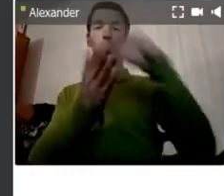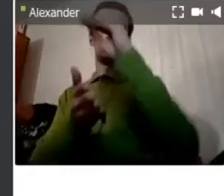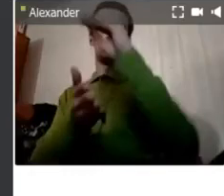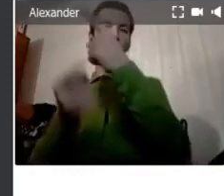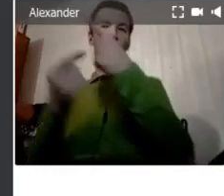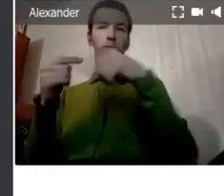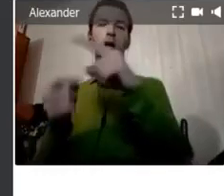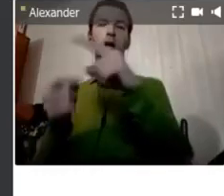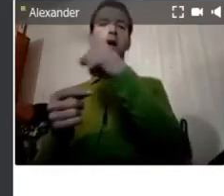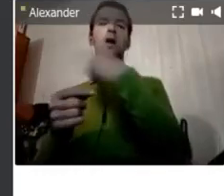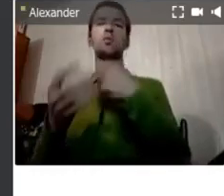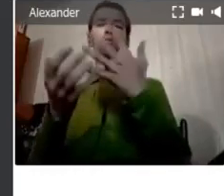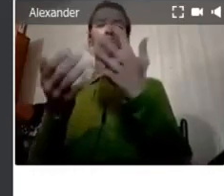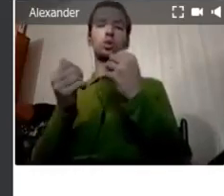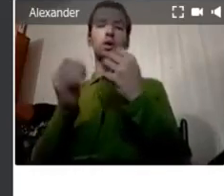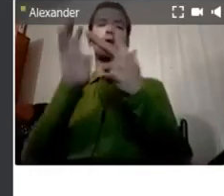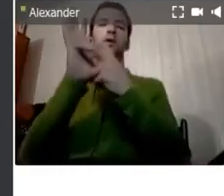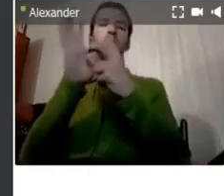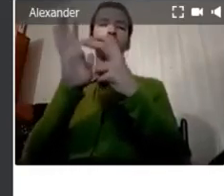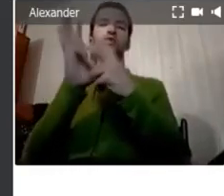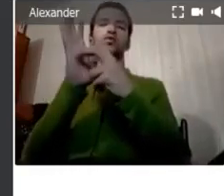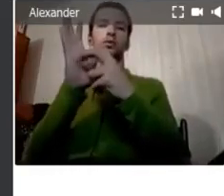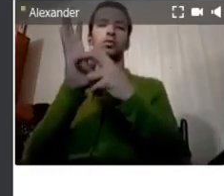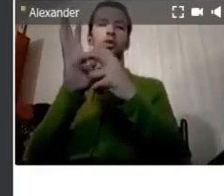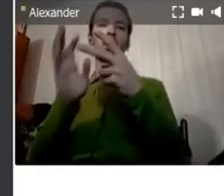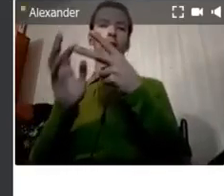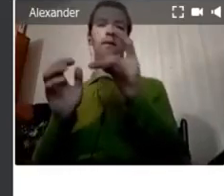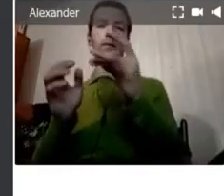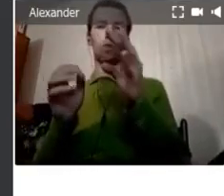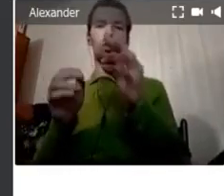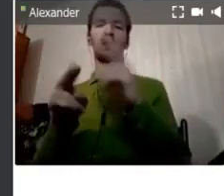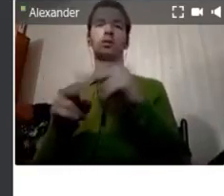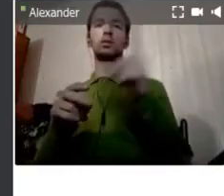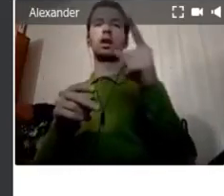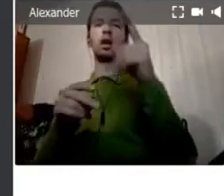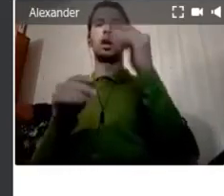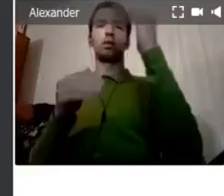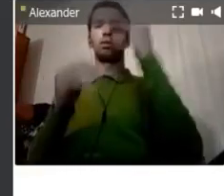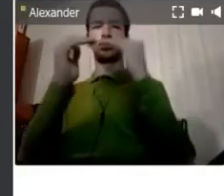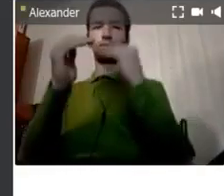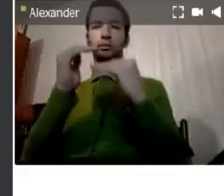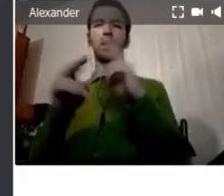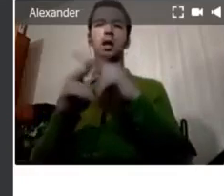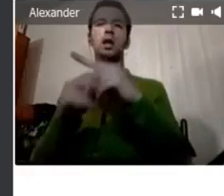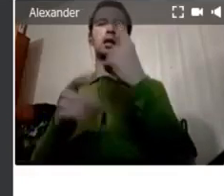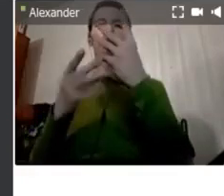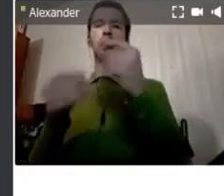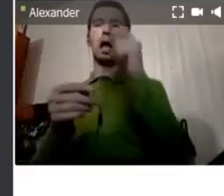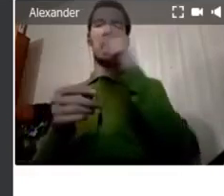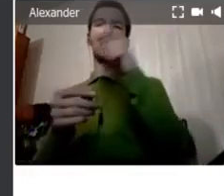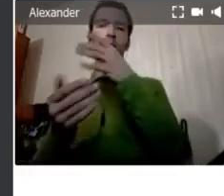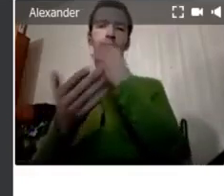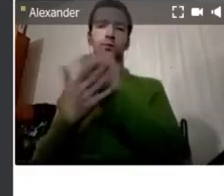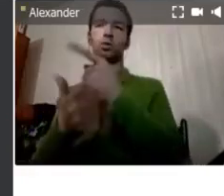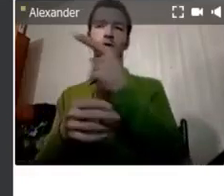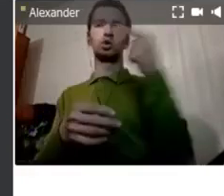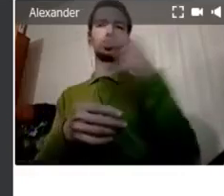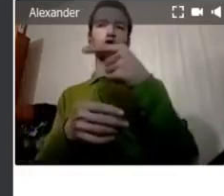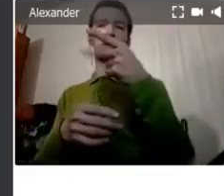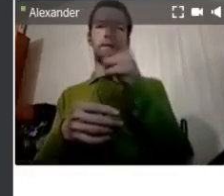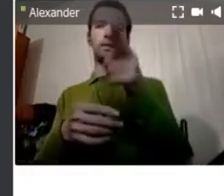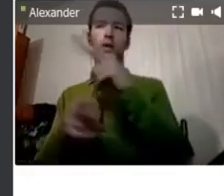бумаги, открывает бизнес, получает бонусы и так далее. То есть, по сути, за любые финансовые операции. То есть это как бы итог, к чему мы